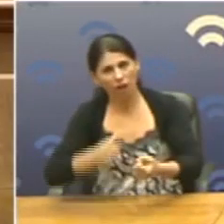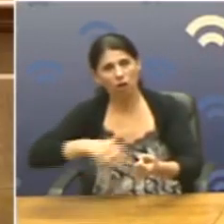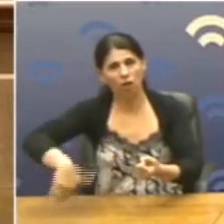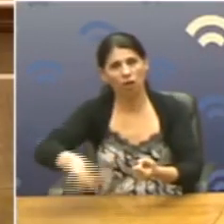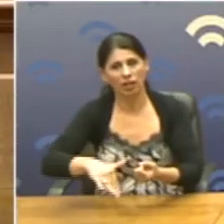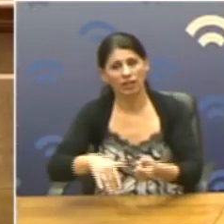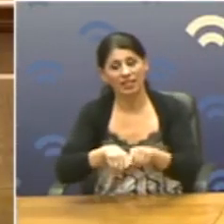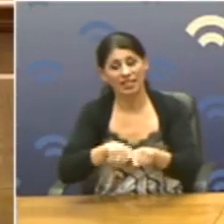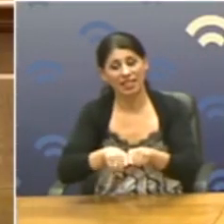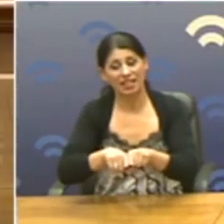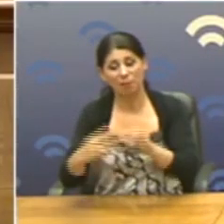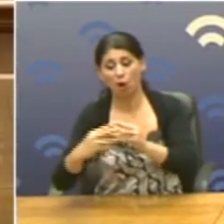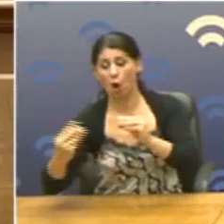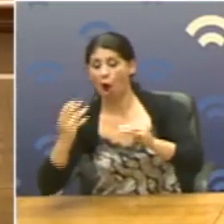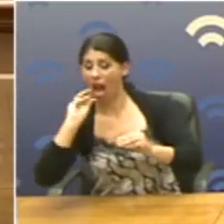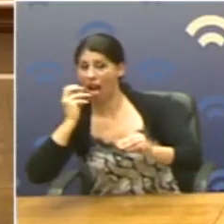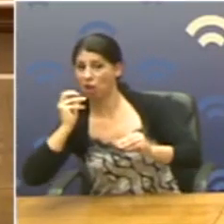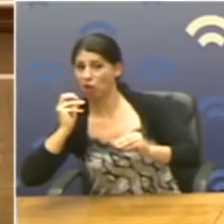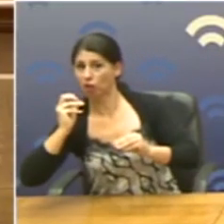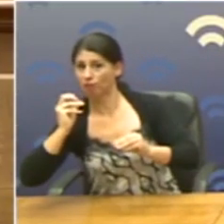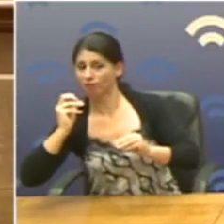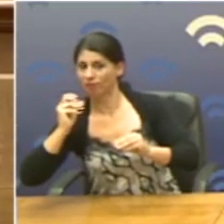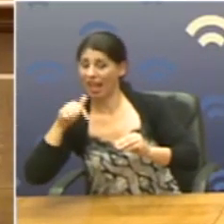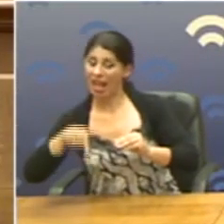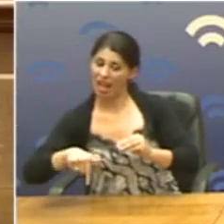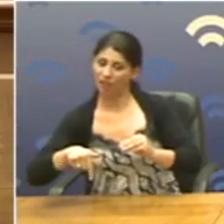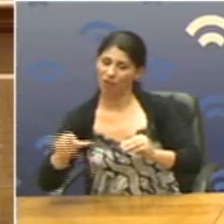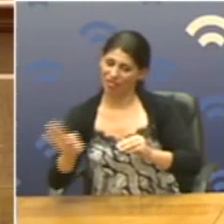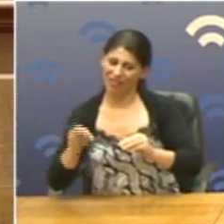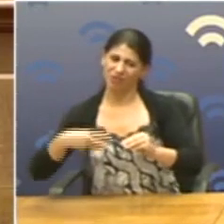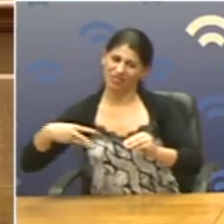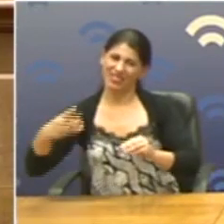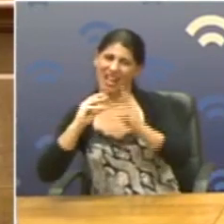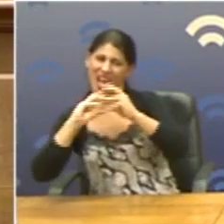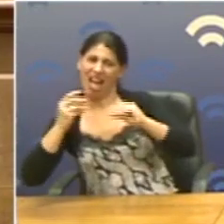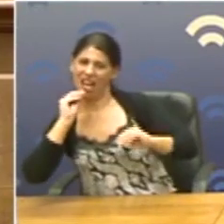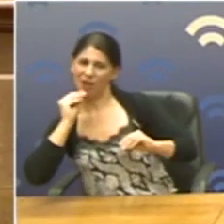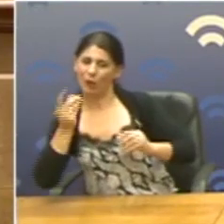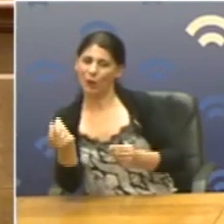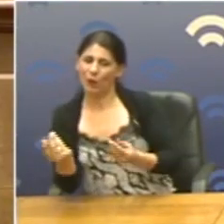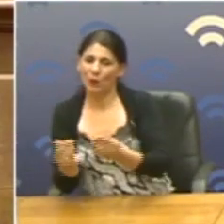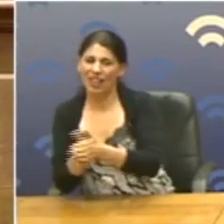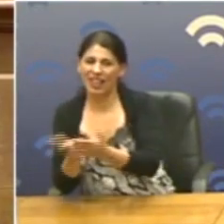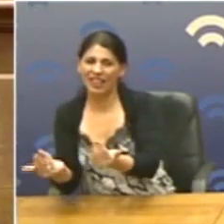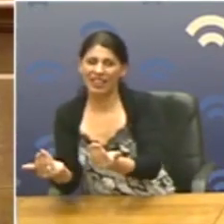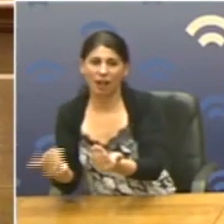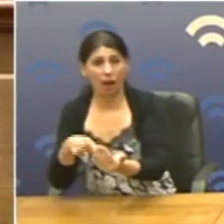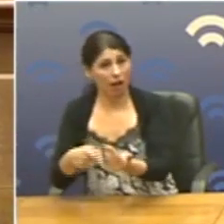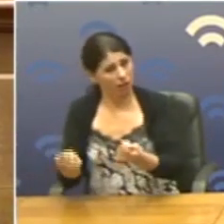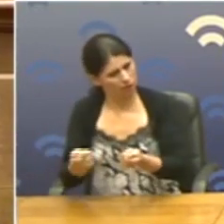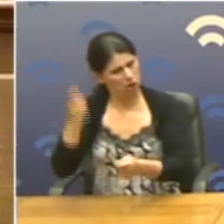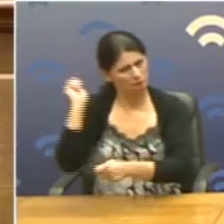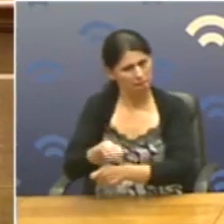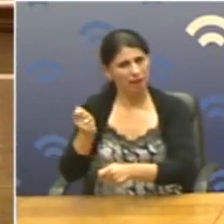με το καρότο, το οποίο επιλέγετε εσείς, το οποίο χρησιμοποιείτε όμως και το